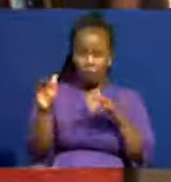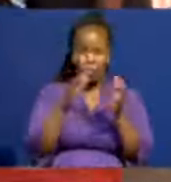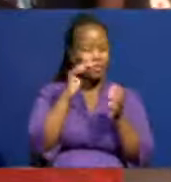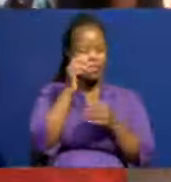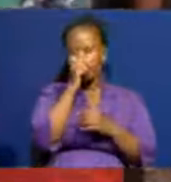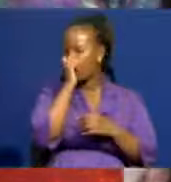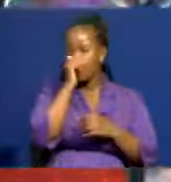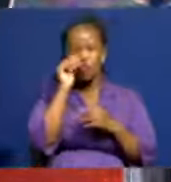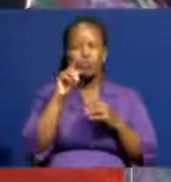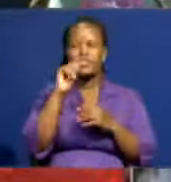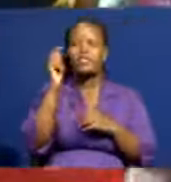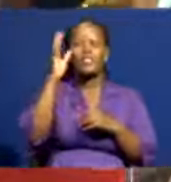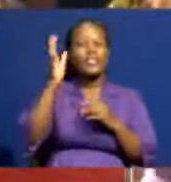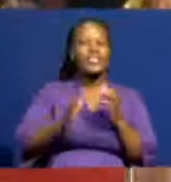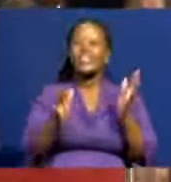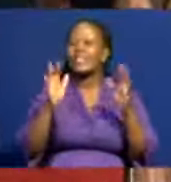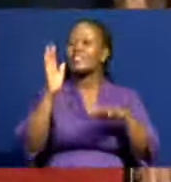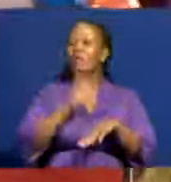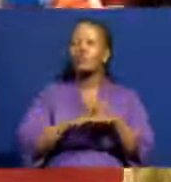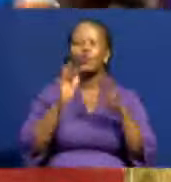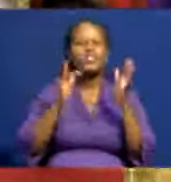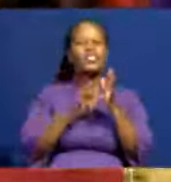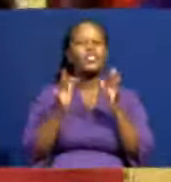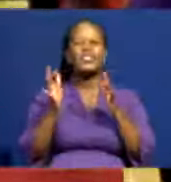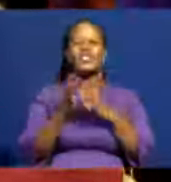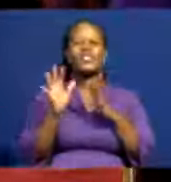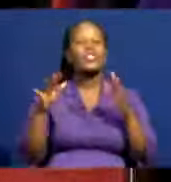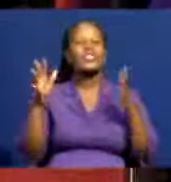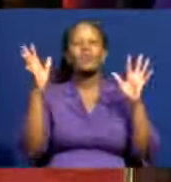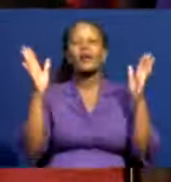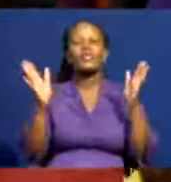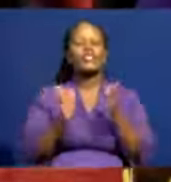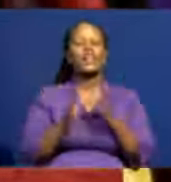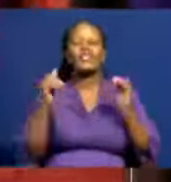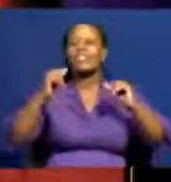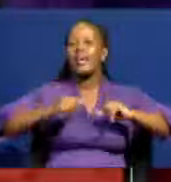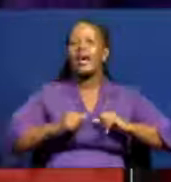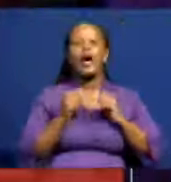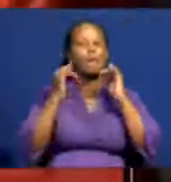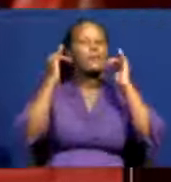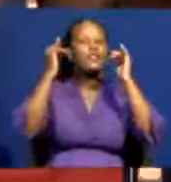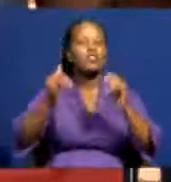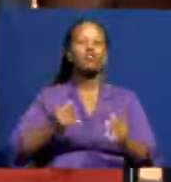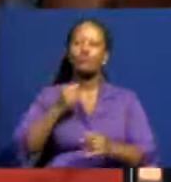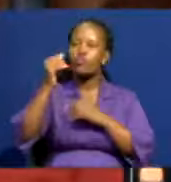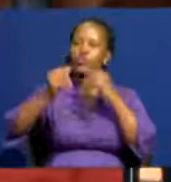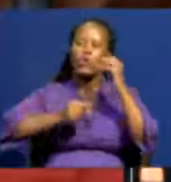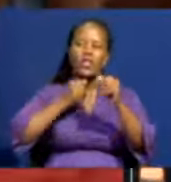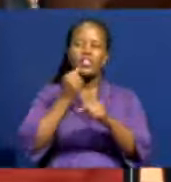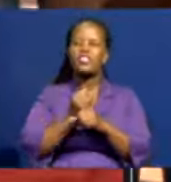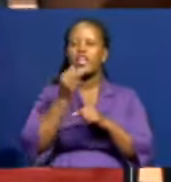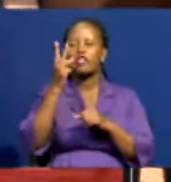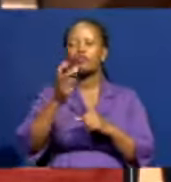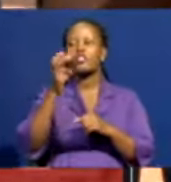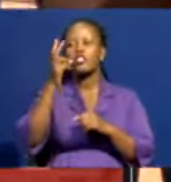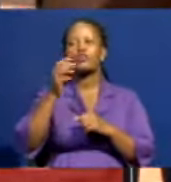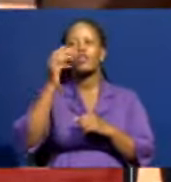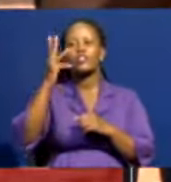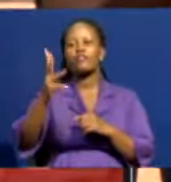Wakenya heri ya Krismasi na heri na fanaka ya mwaka 2024. Nawatakia baraka ya